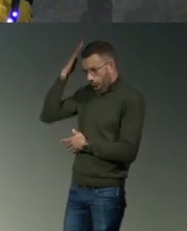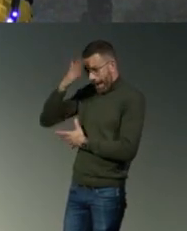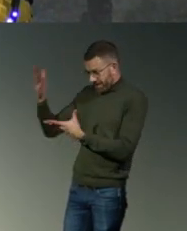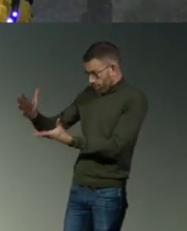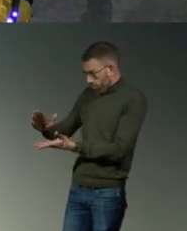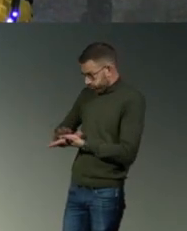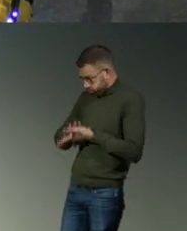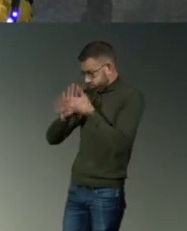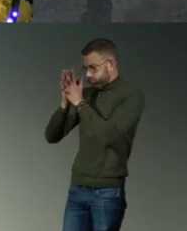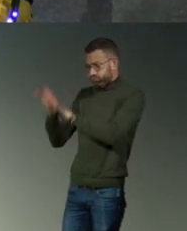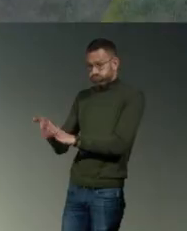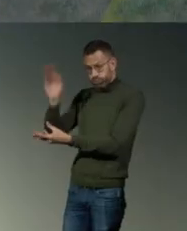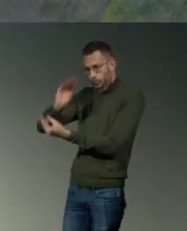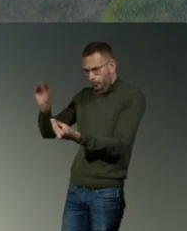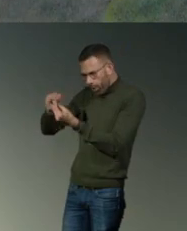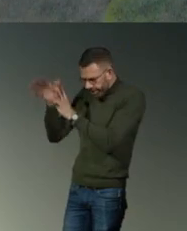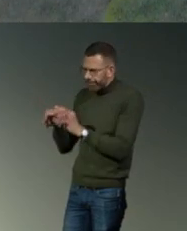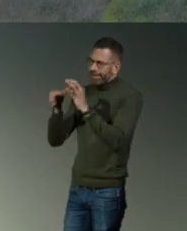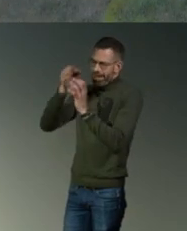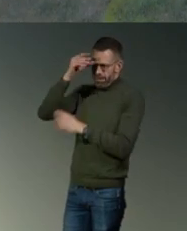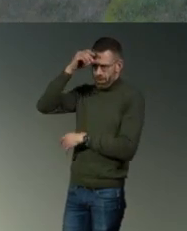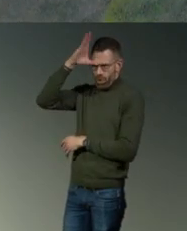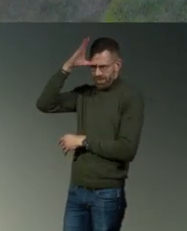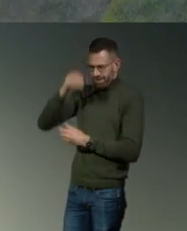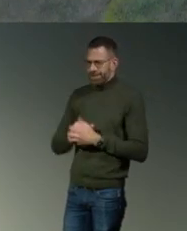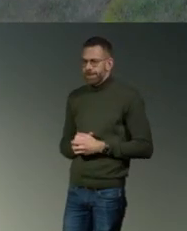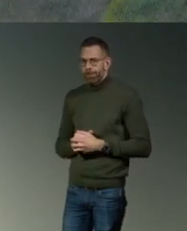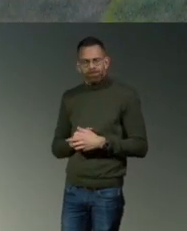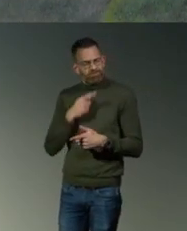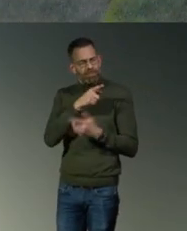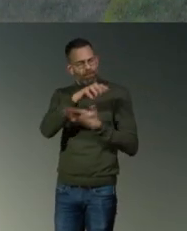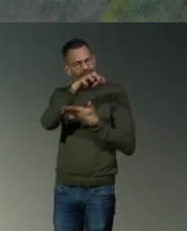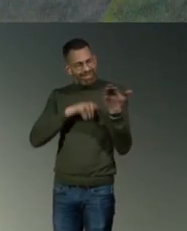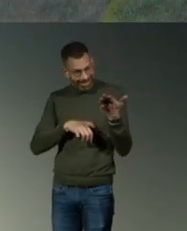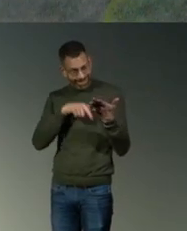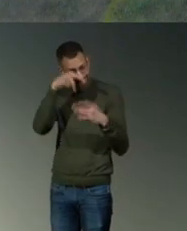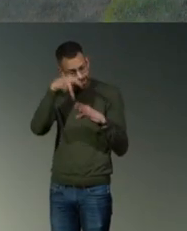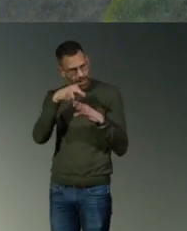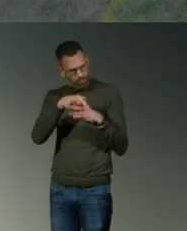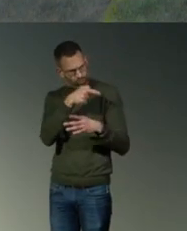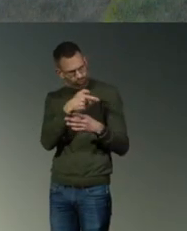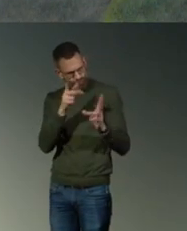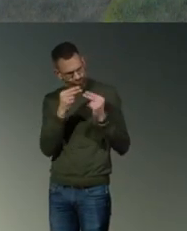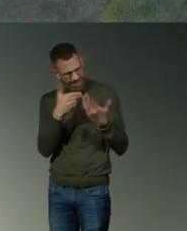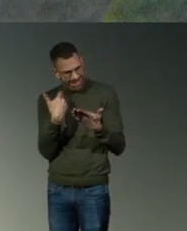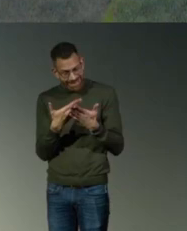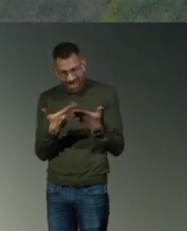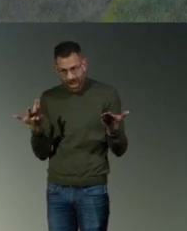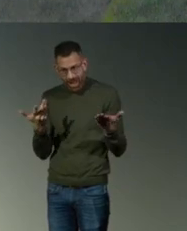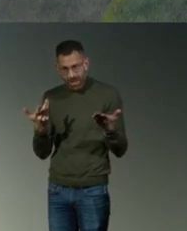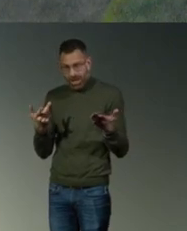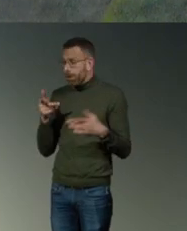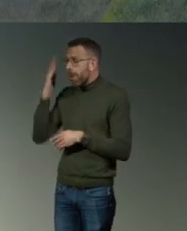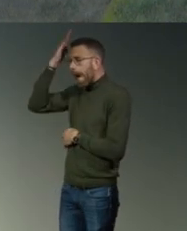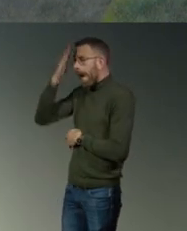savoir. Il me semble que dans tout le début de votre texte, vous ne cessez de problématiser ça. Est-ce que les animaux,